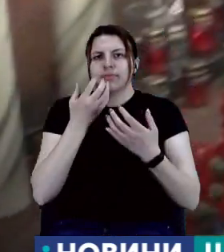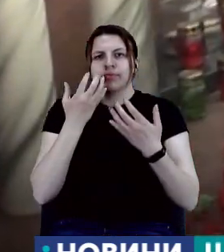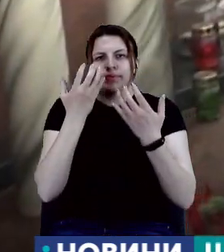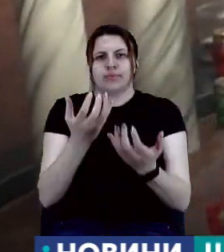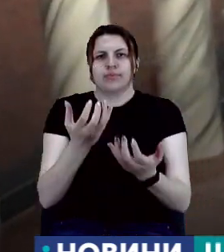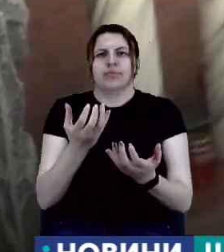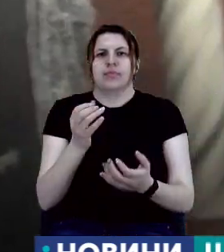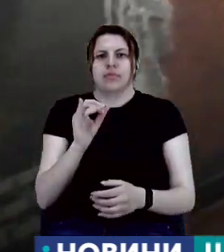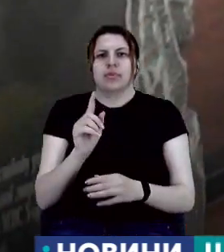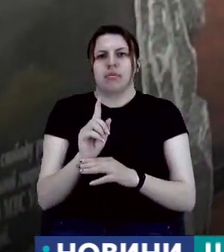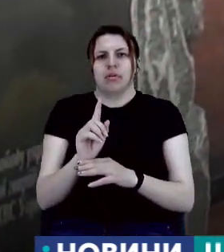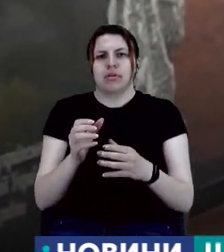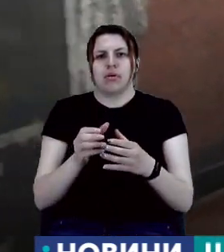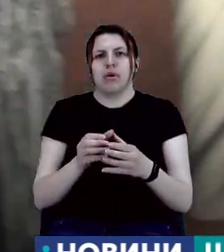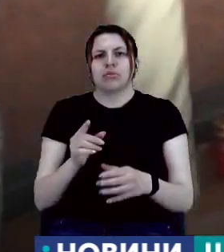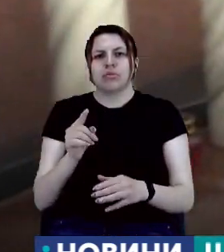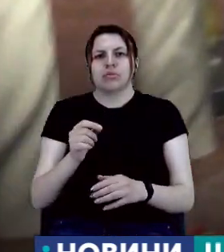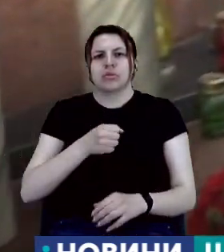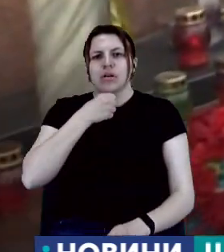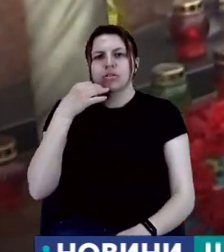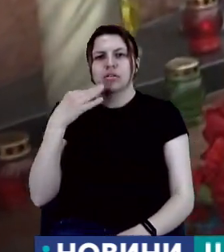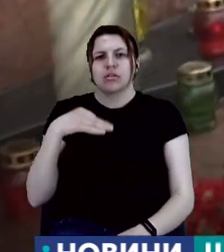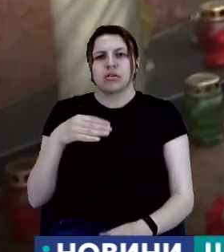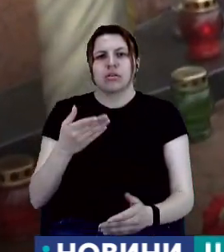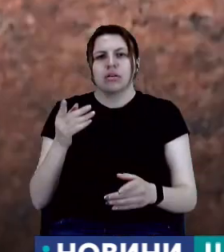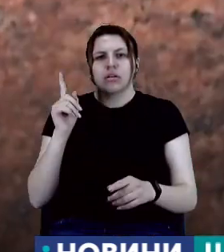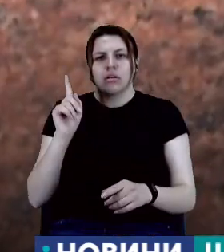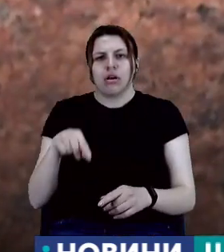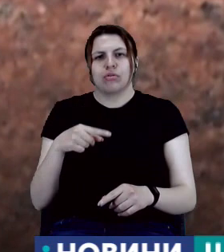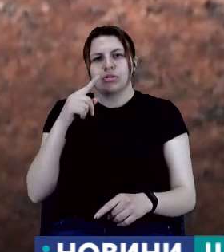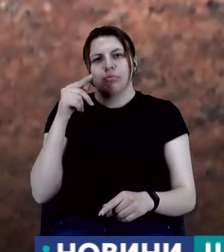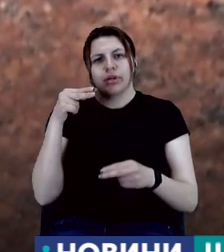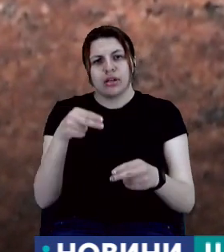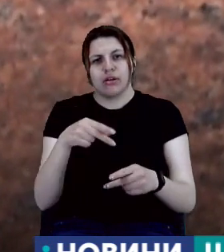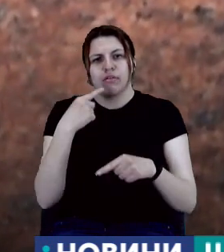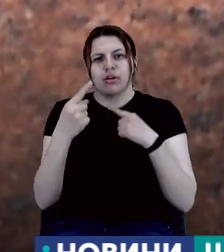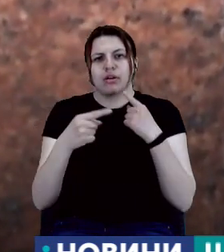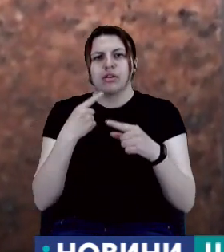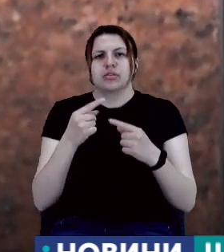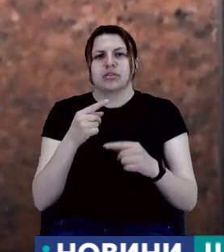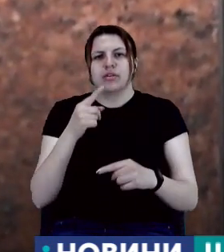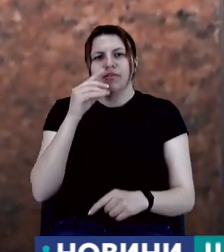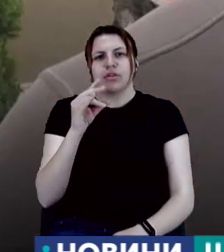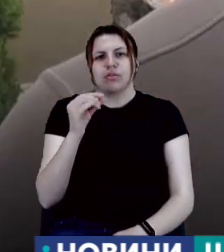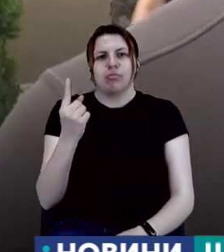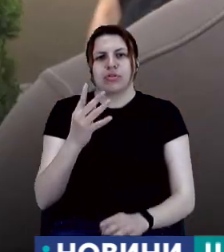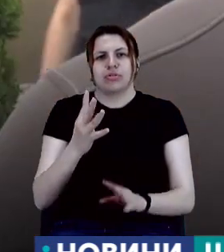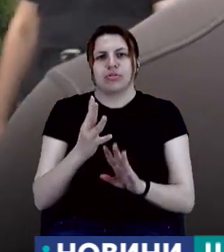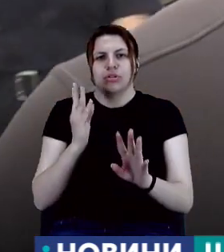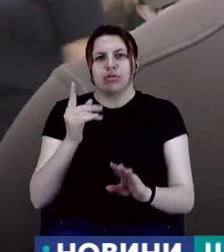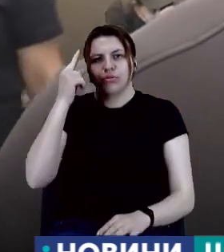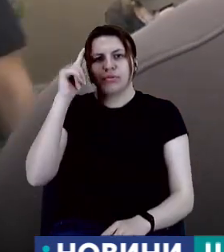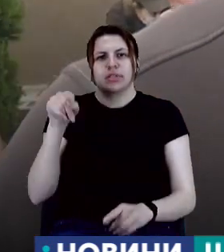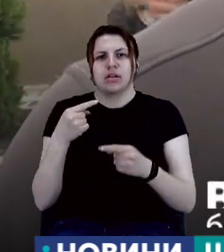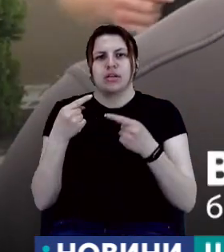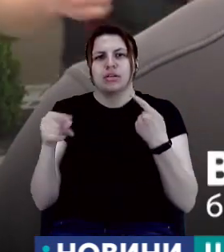лампадку. Його старший син, який також приїхав, каже Віктор, в першу чергу думав за інших, як і в день загибелі. Це кращий